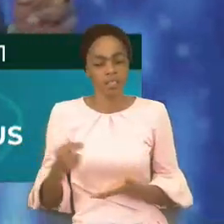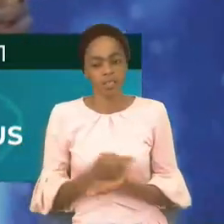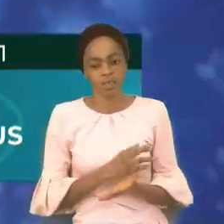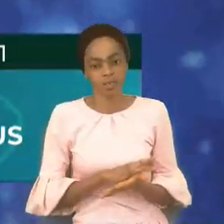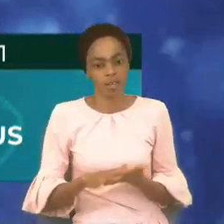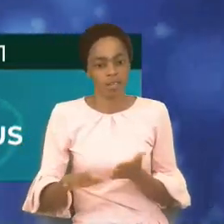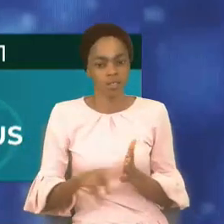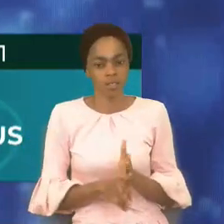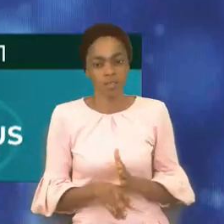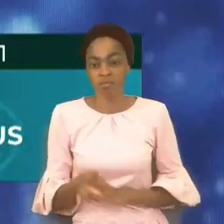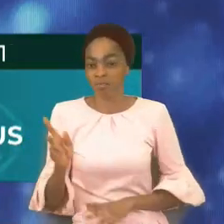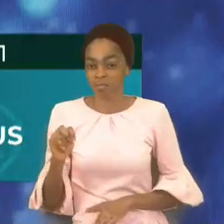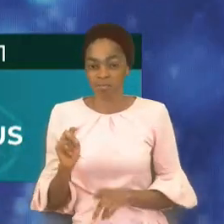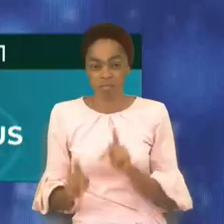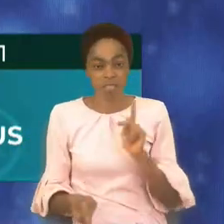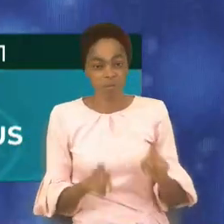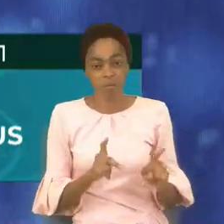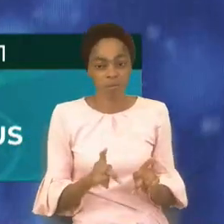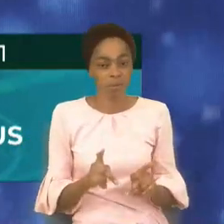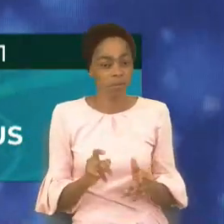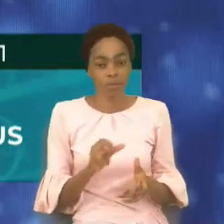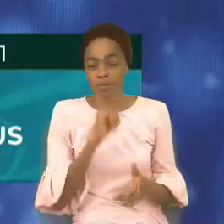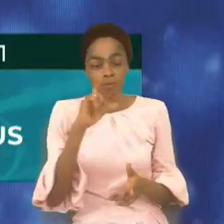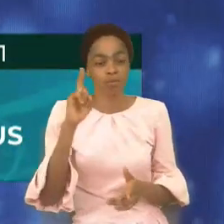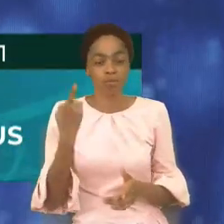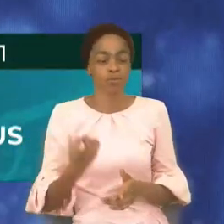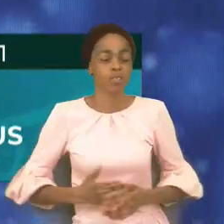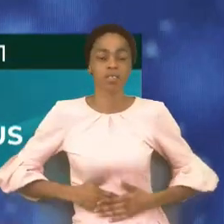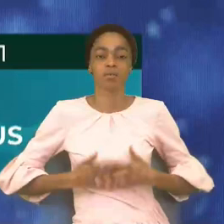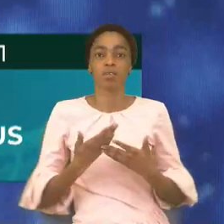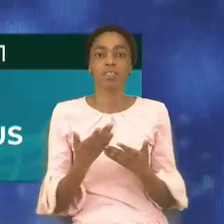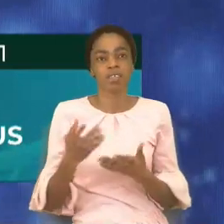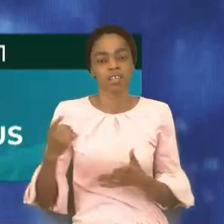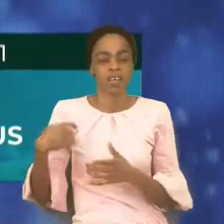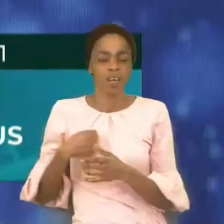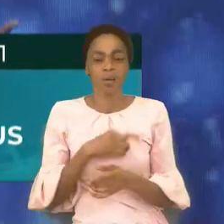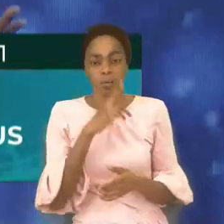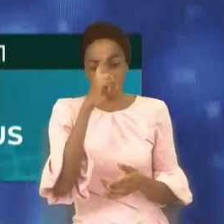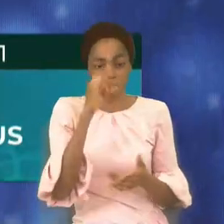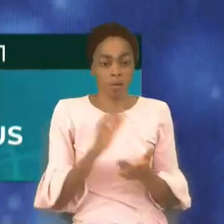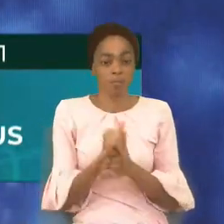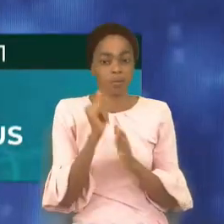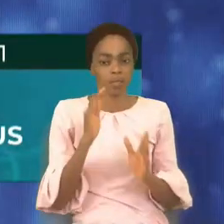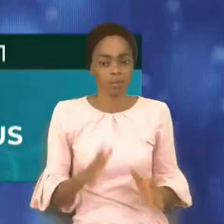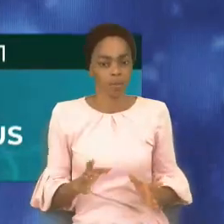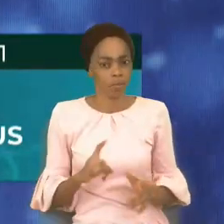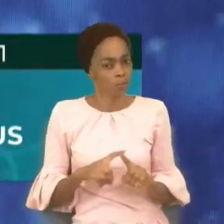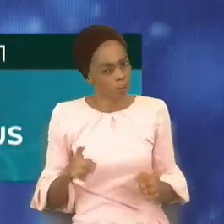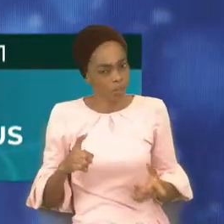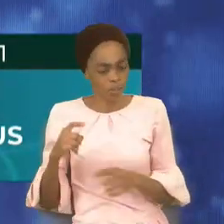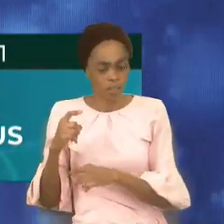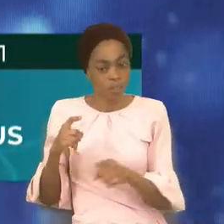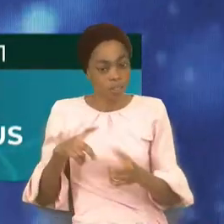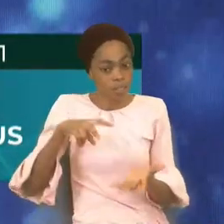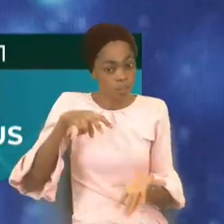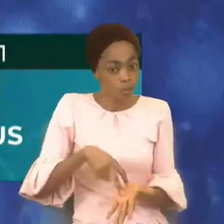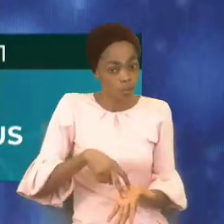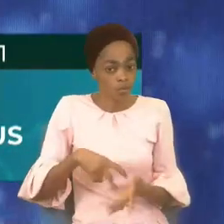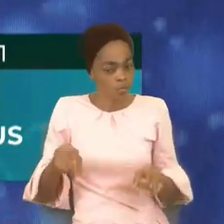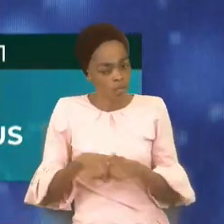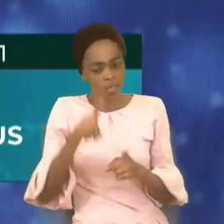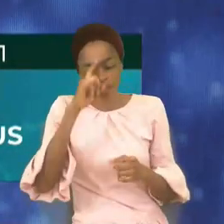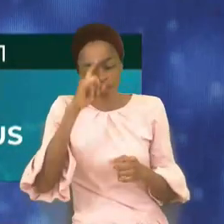les justes, ceux-là qui ne professaient pas simplement qu'ils étaient des croyants, mais ils ont tenu en tant